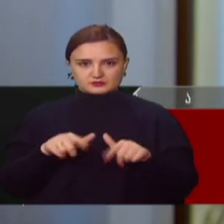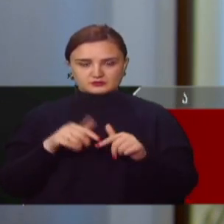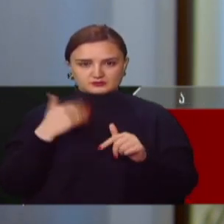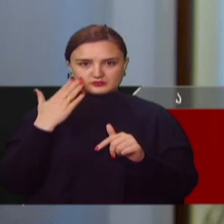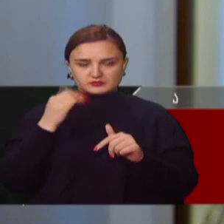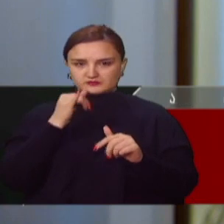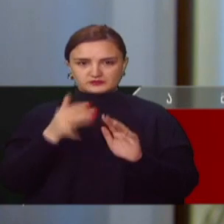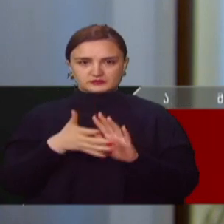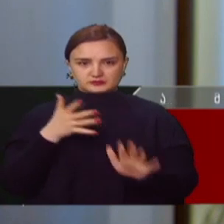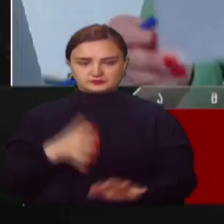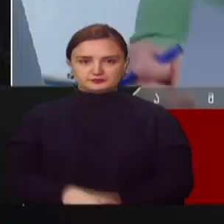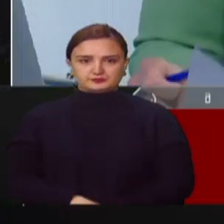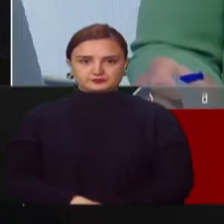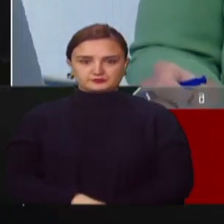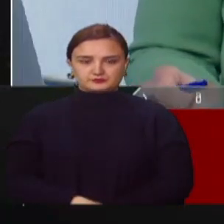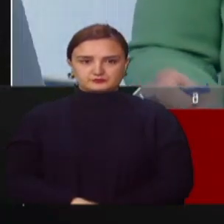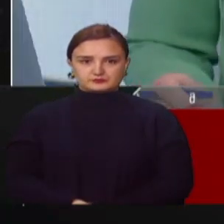ვერ ხვდები, მაგრამ მე